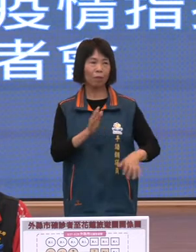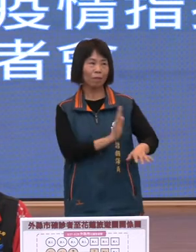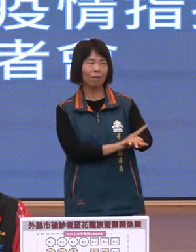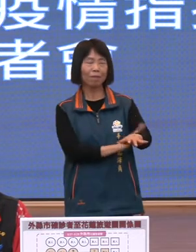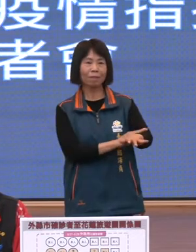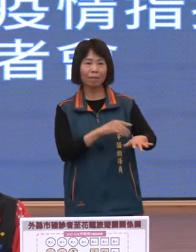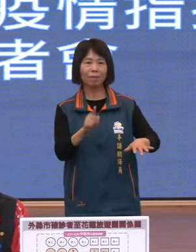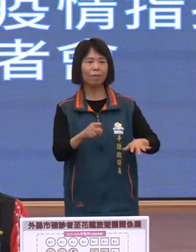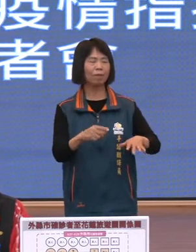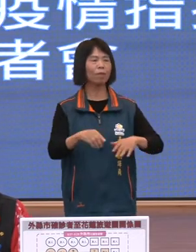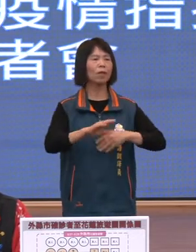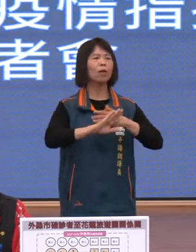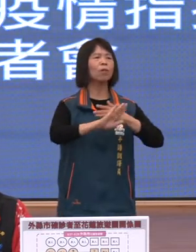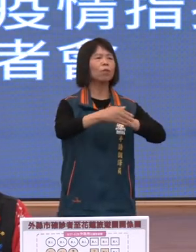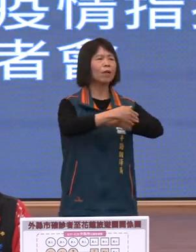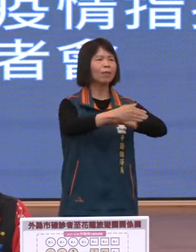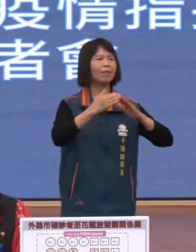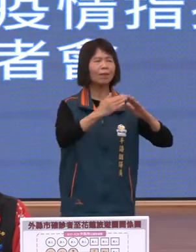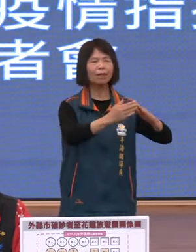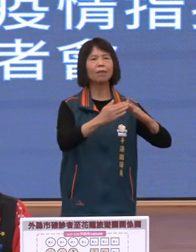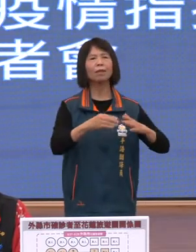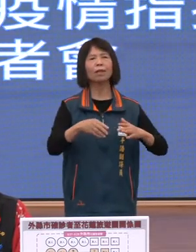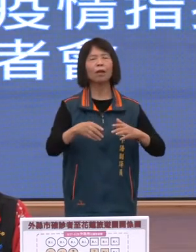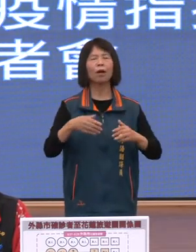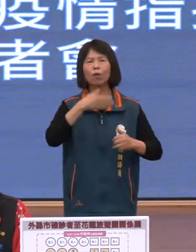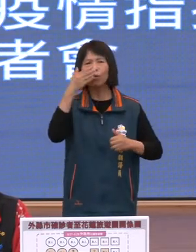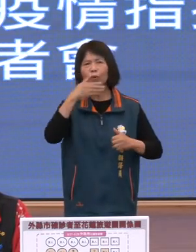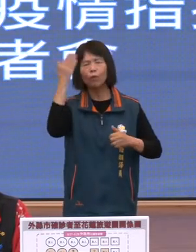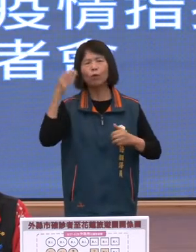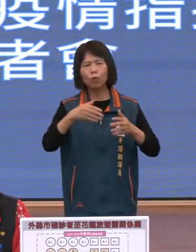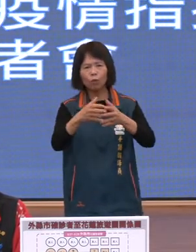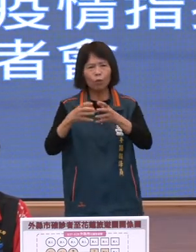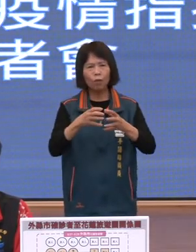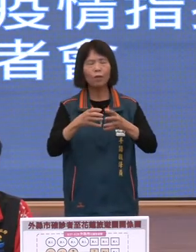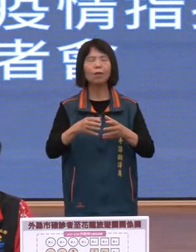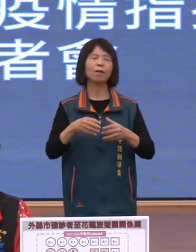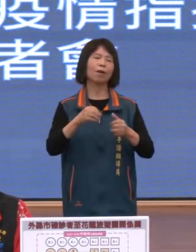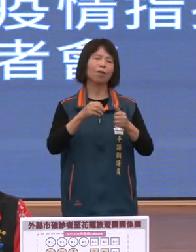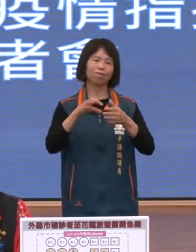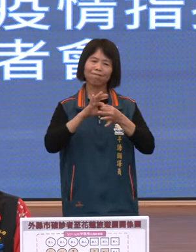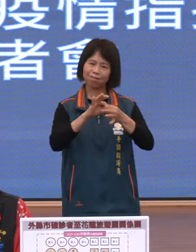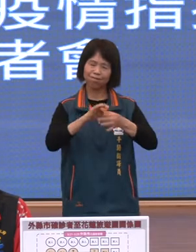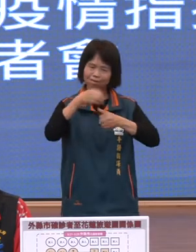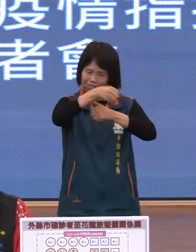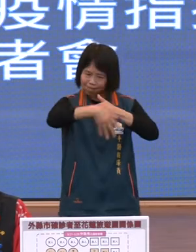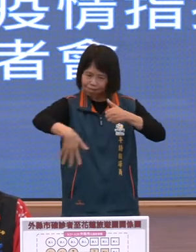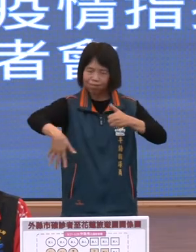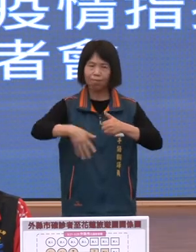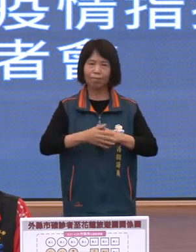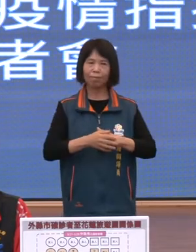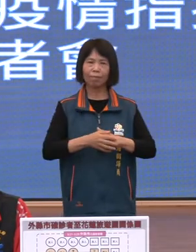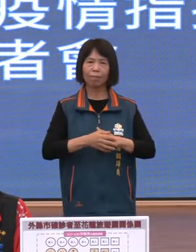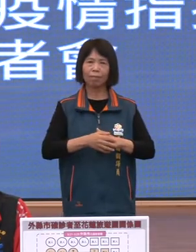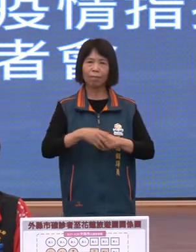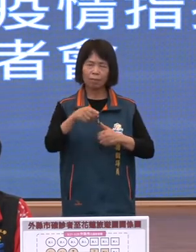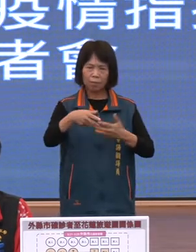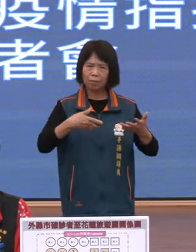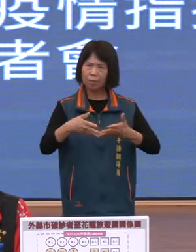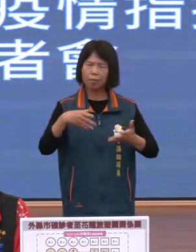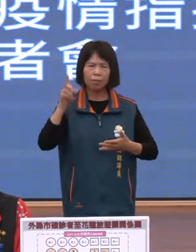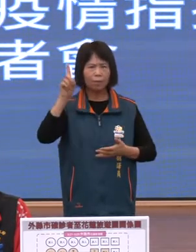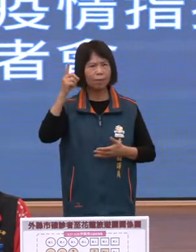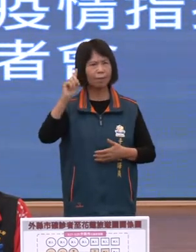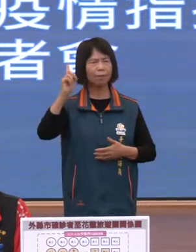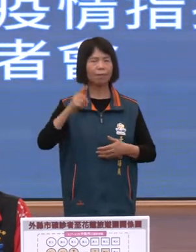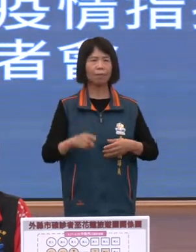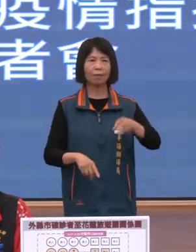书李毅也针对今天的医调进行相关的说明。 事件是这样子发生的，